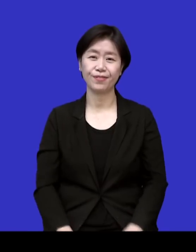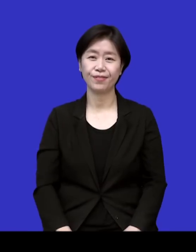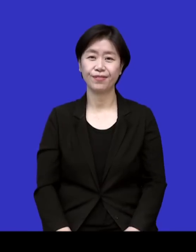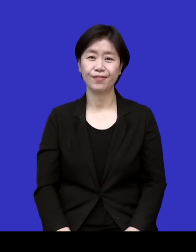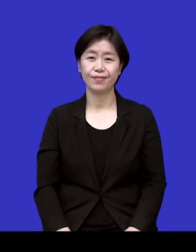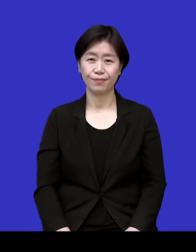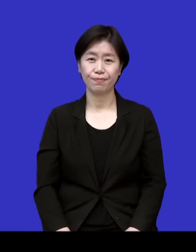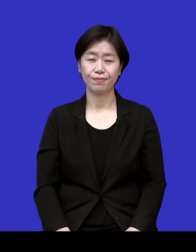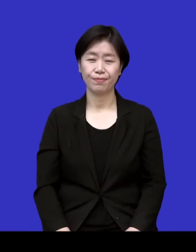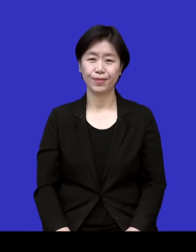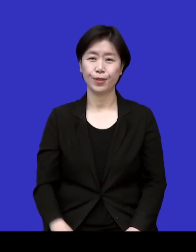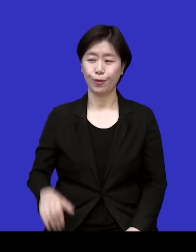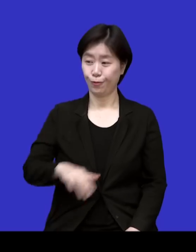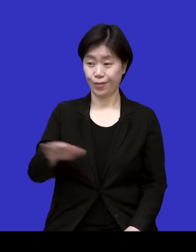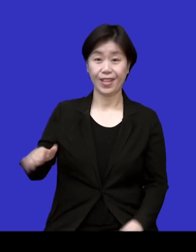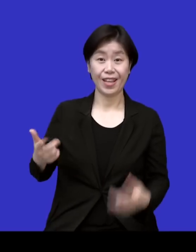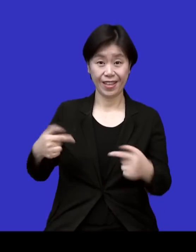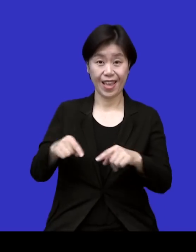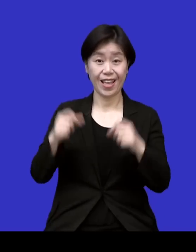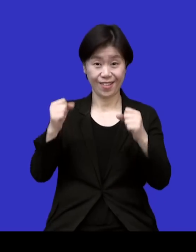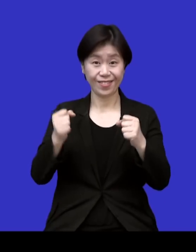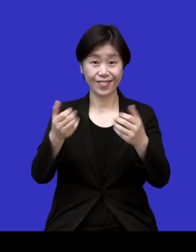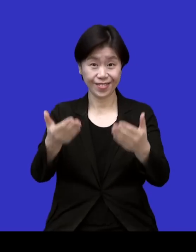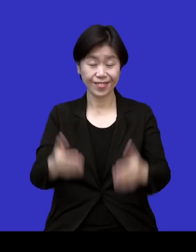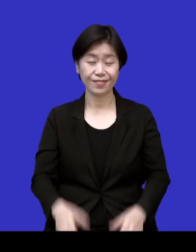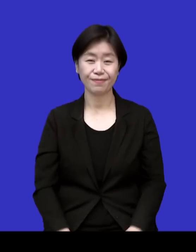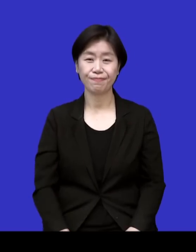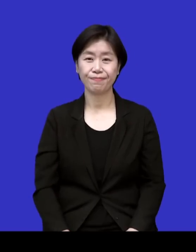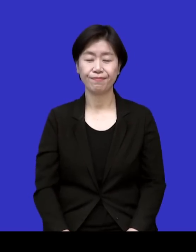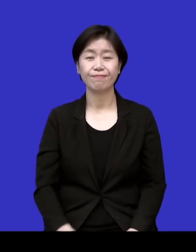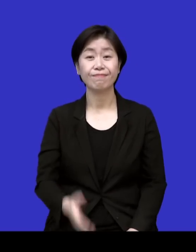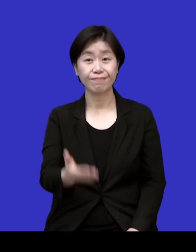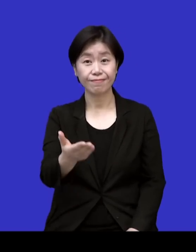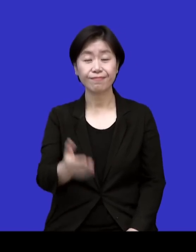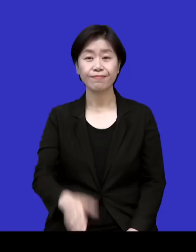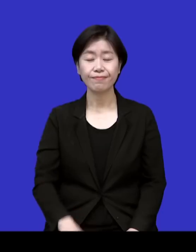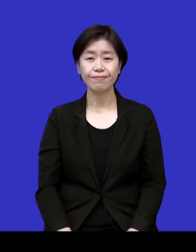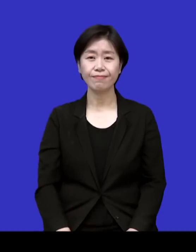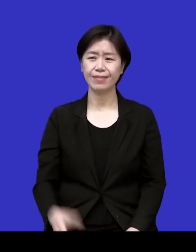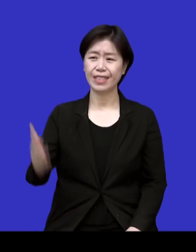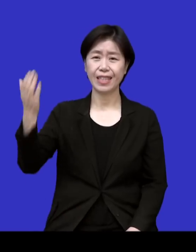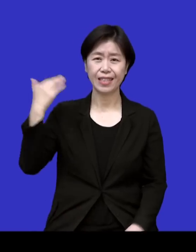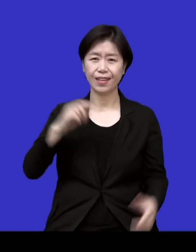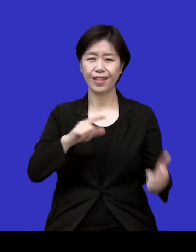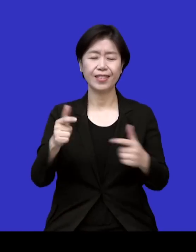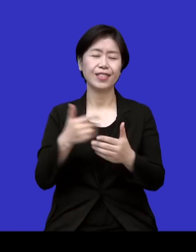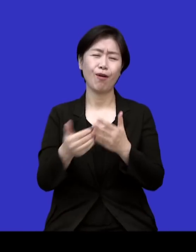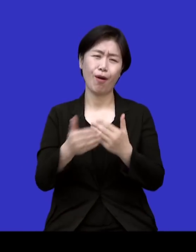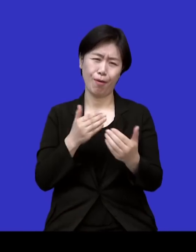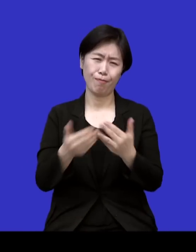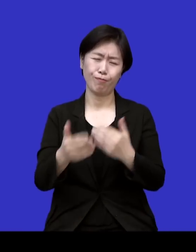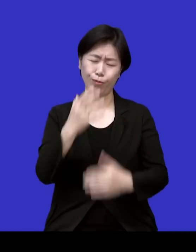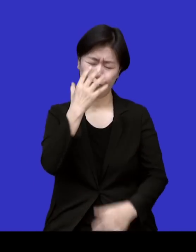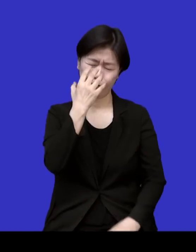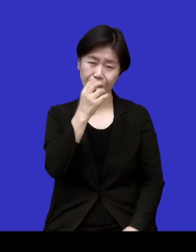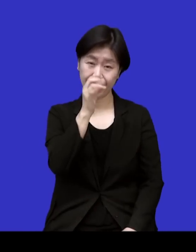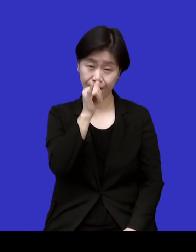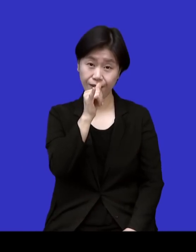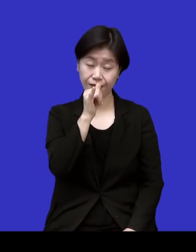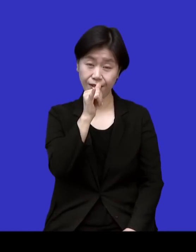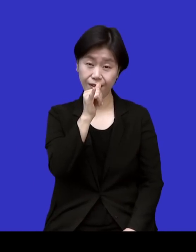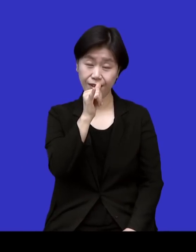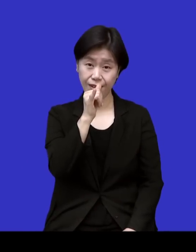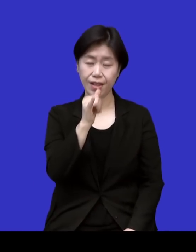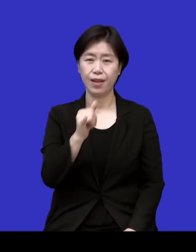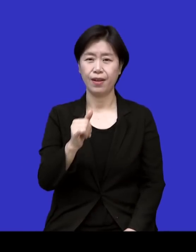보고 삼촌들이 또 열심히 응원하고 있다고 아, 네. 말씀도 전해주시고요. 네. 우리 지사님도 그 겪으셨던 많은 일들 통해서 많은 우울감을